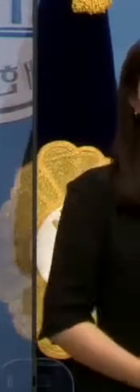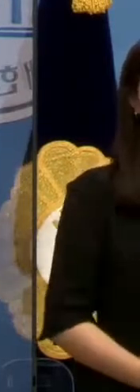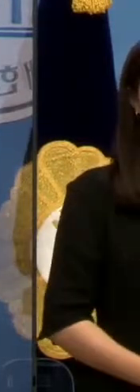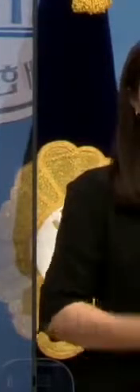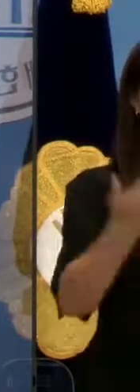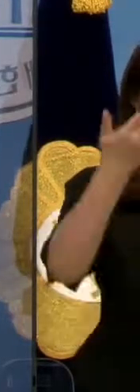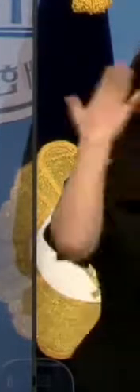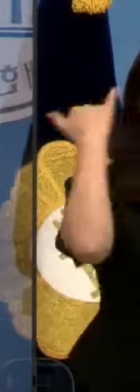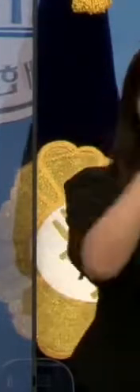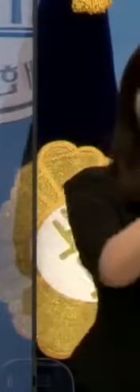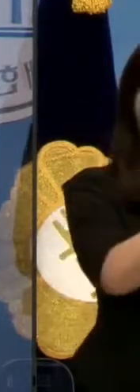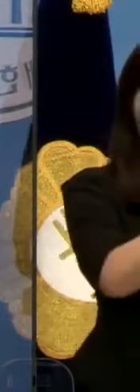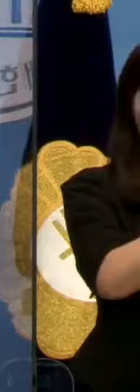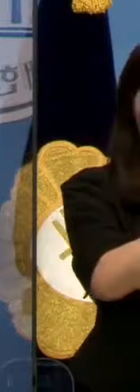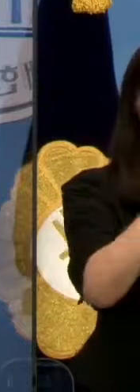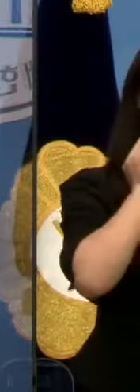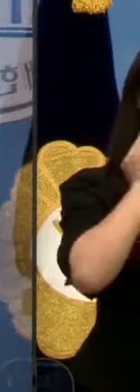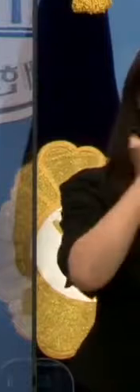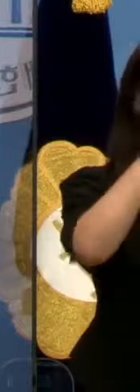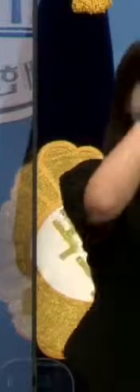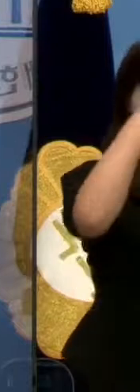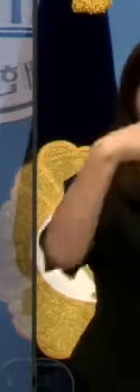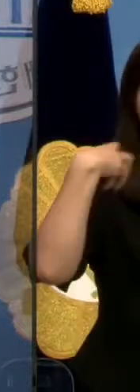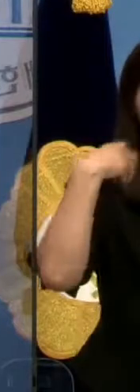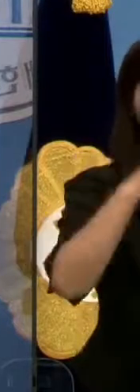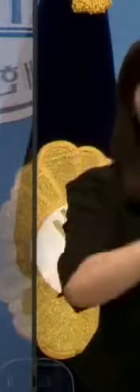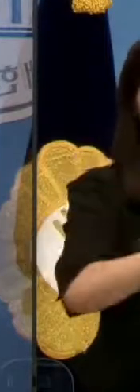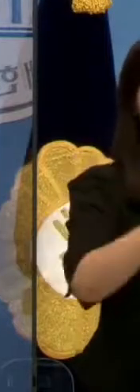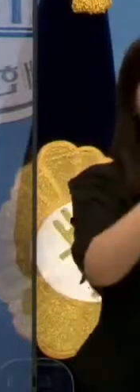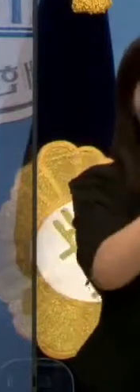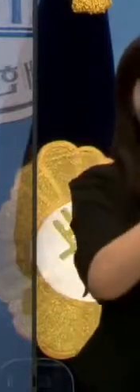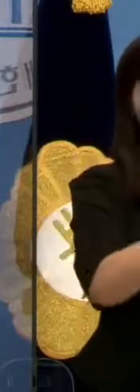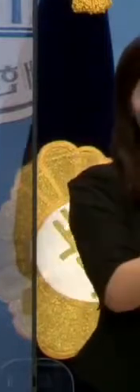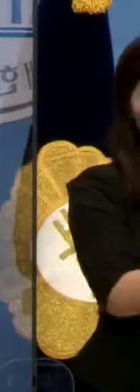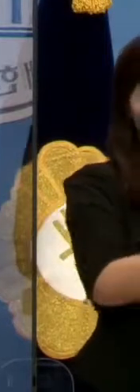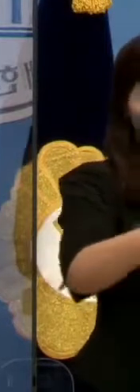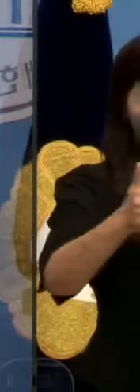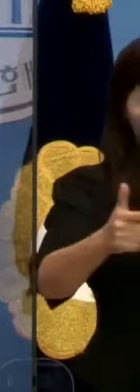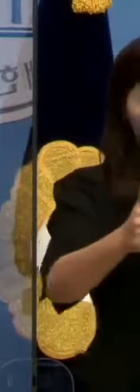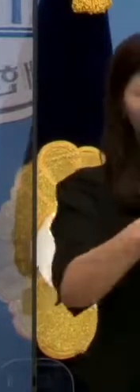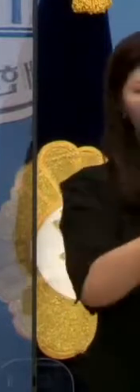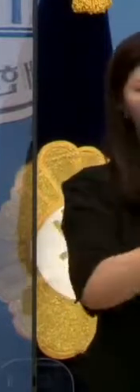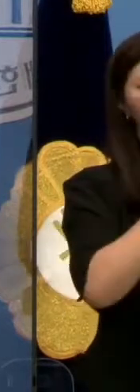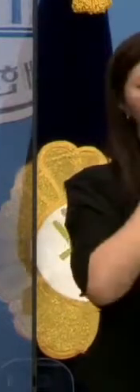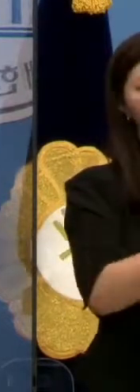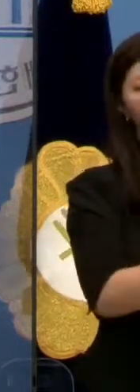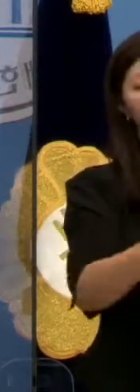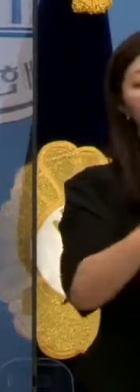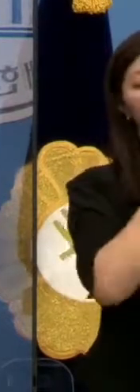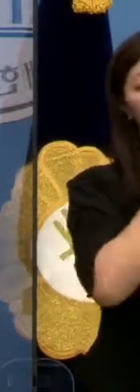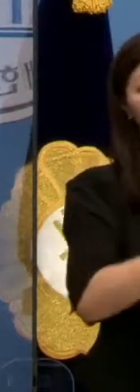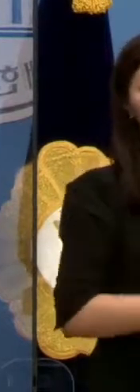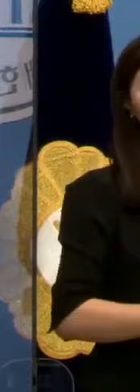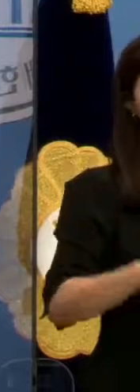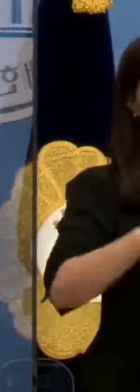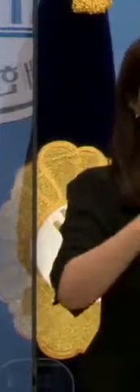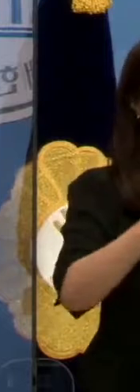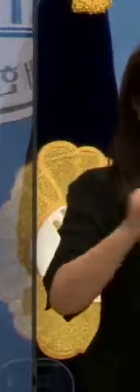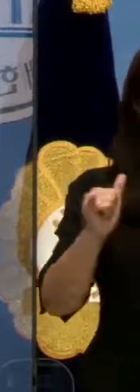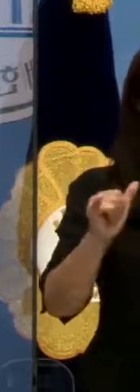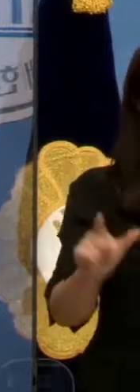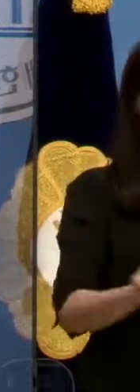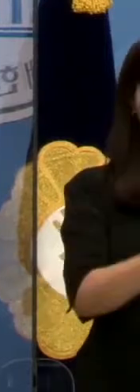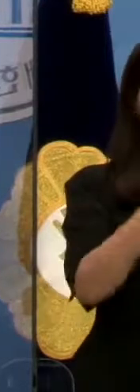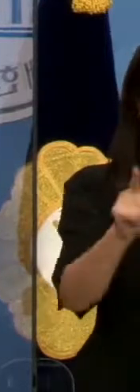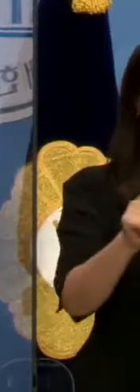역대 정부는 주택 공급을 늘려왔지만 양적 확대에 비중을 두었고 국민들의 다양한 삶의